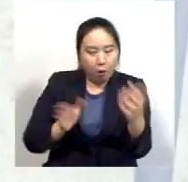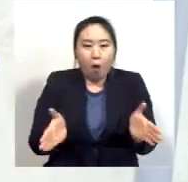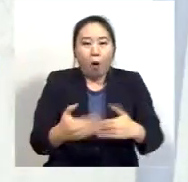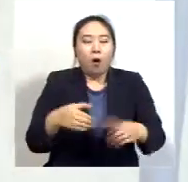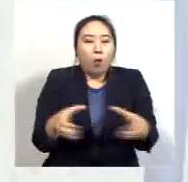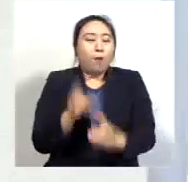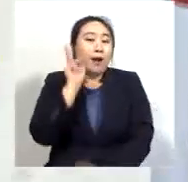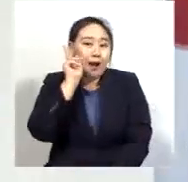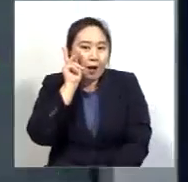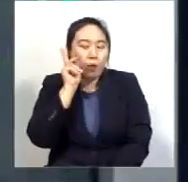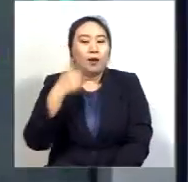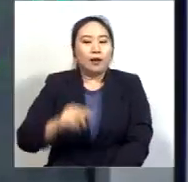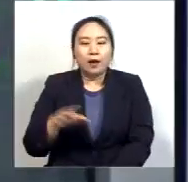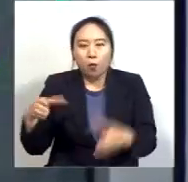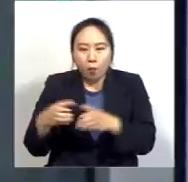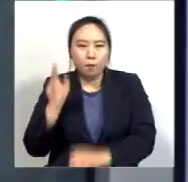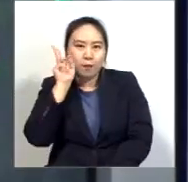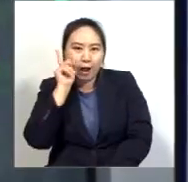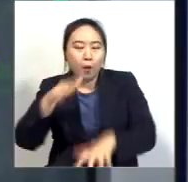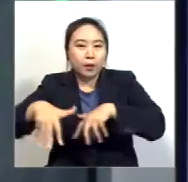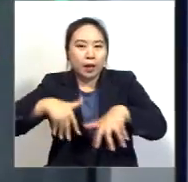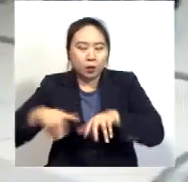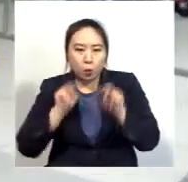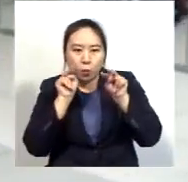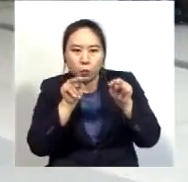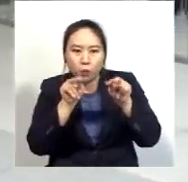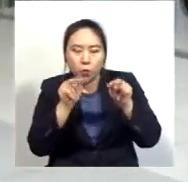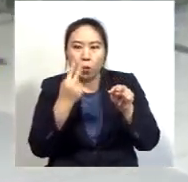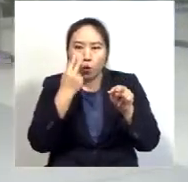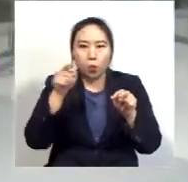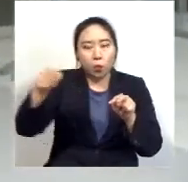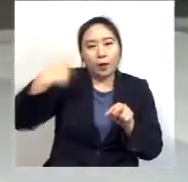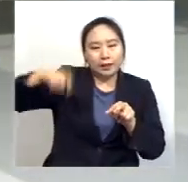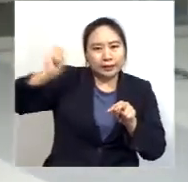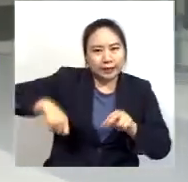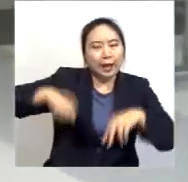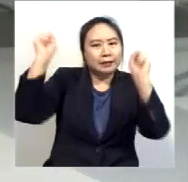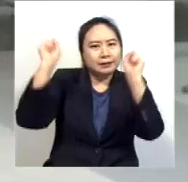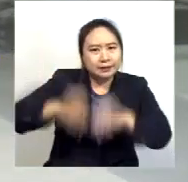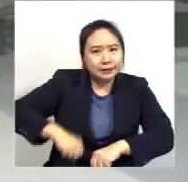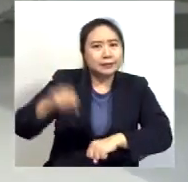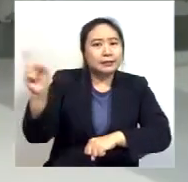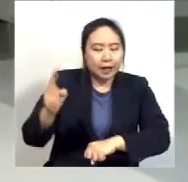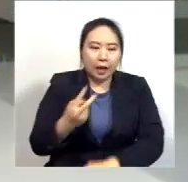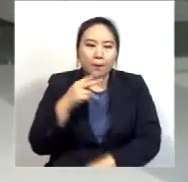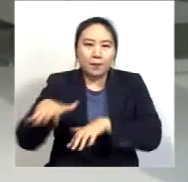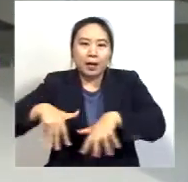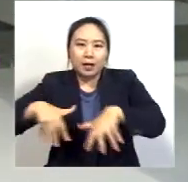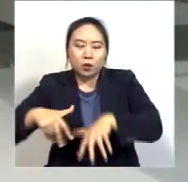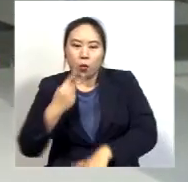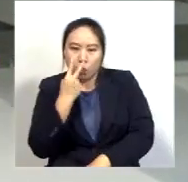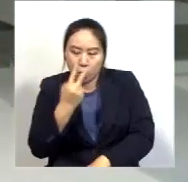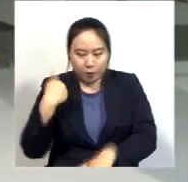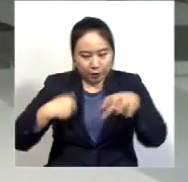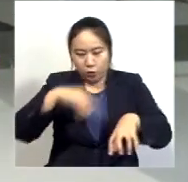งบริเวณที่ชั้น2เพื่อให้สื่อมวลชนและก็ประชาชนเนี่ยได้ติดตามการอ่านคำพิพากษาของตุลาการศาลรัฐธรรมนูญจำนวน